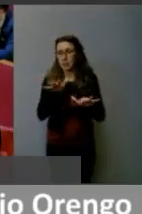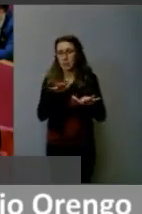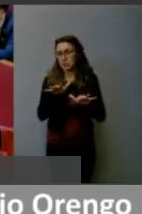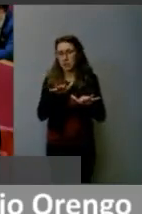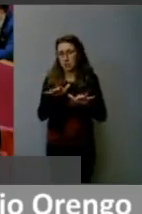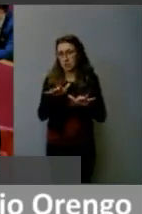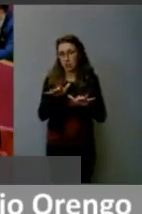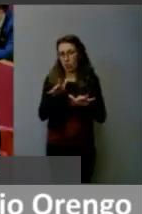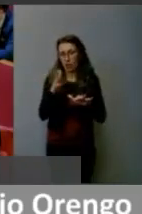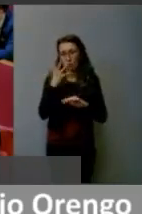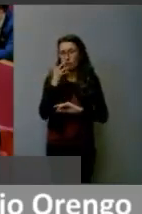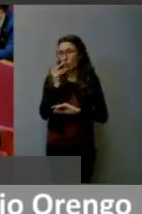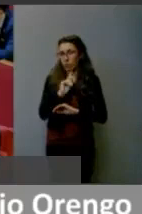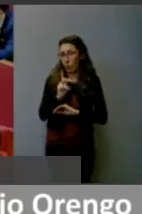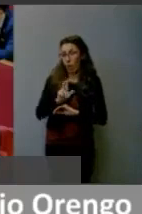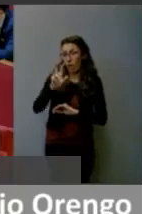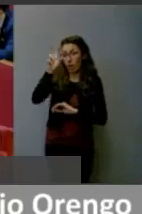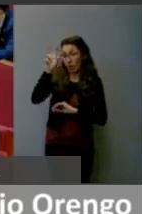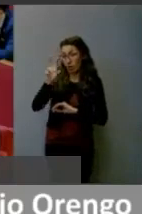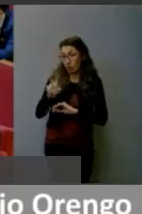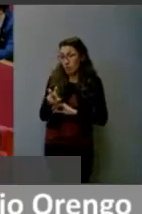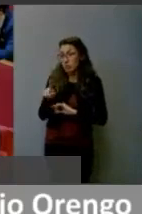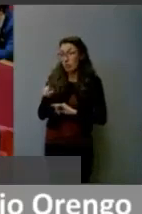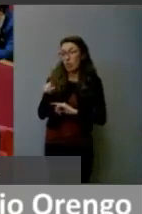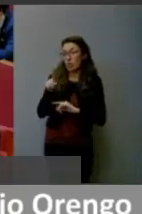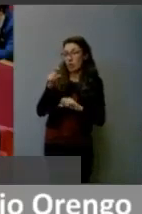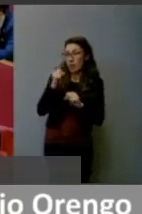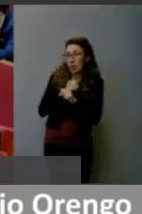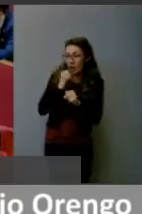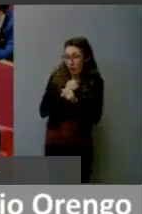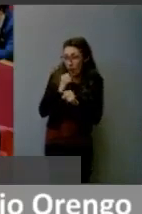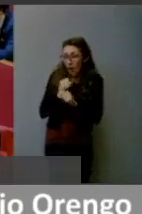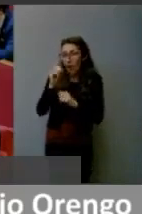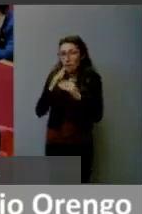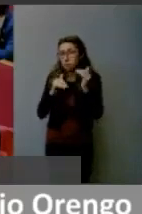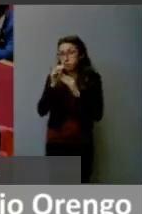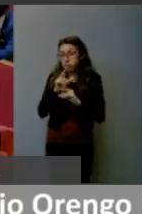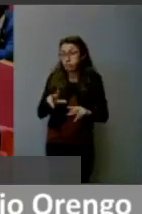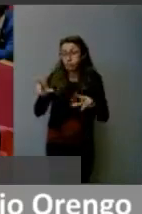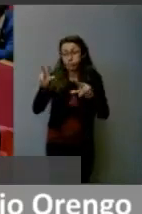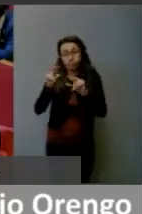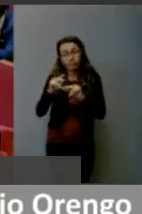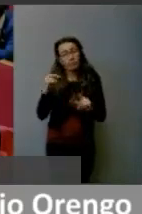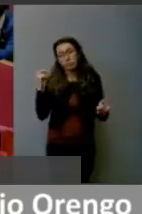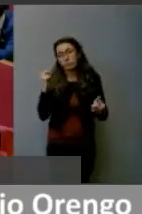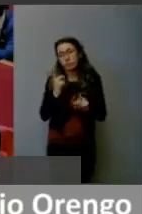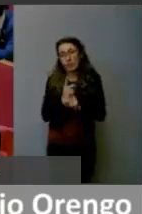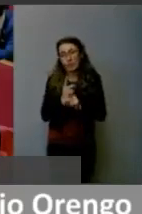nella sistemazione, è chiaro che comunque bisogna garantire